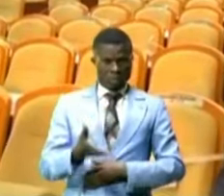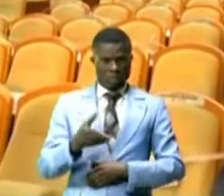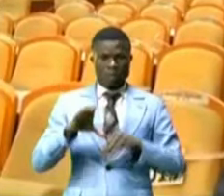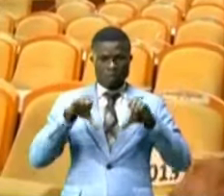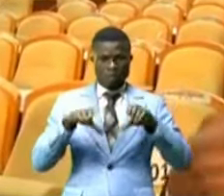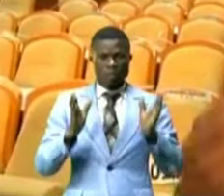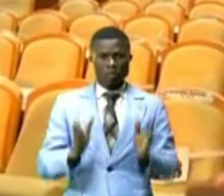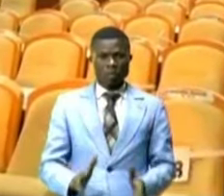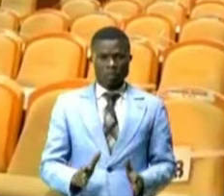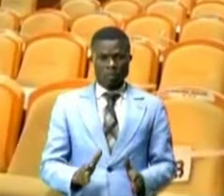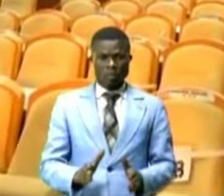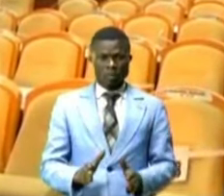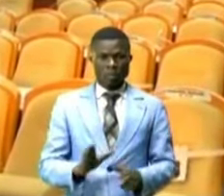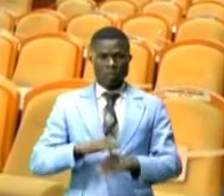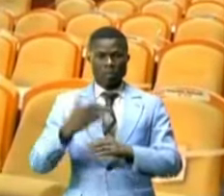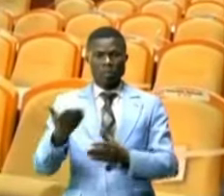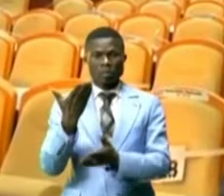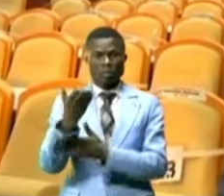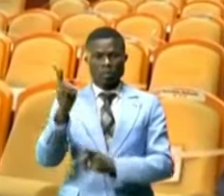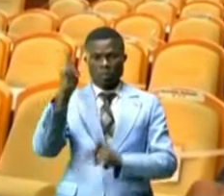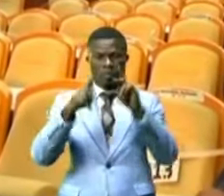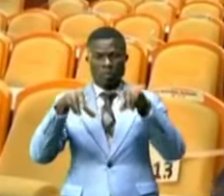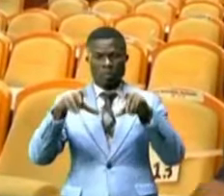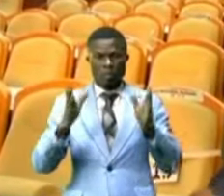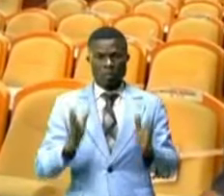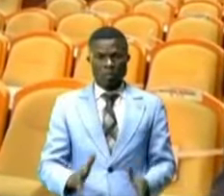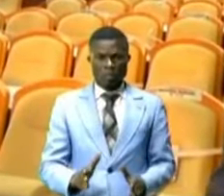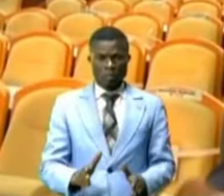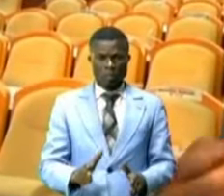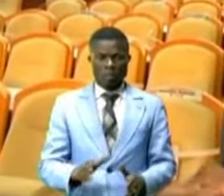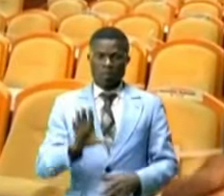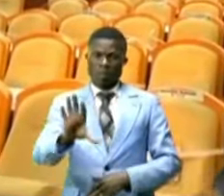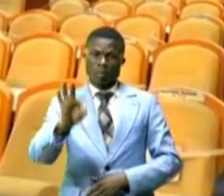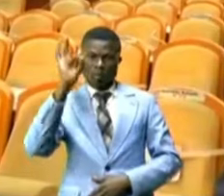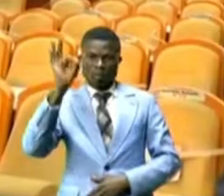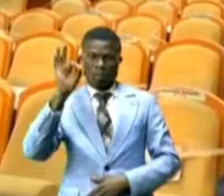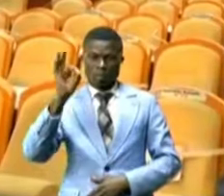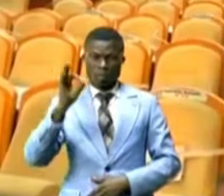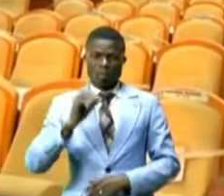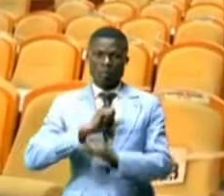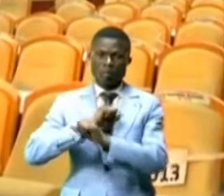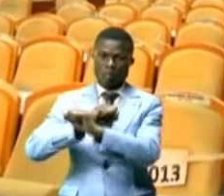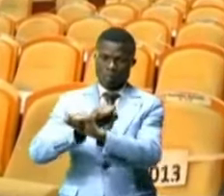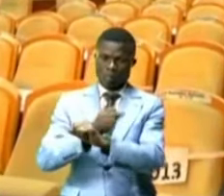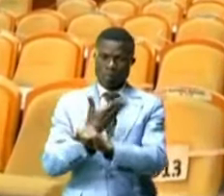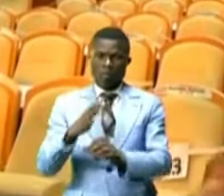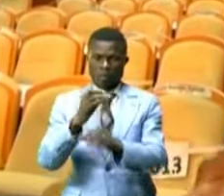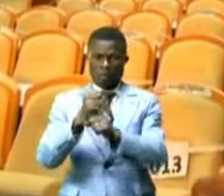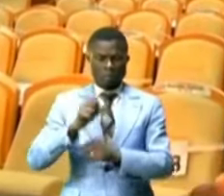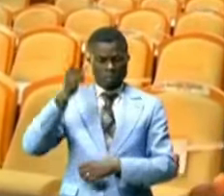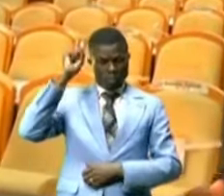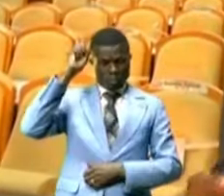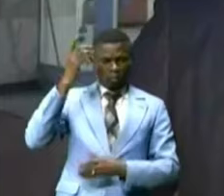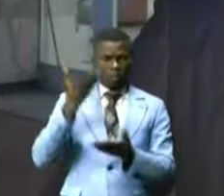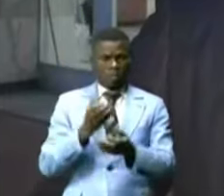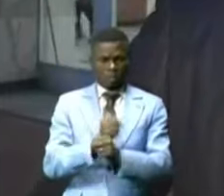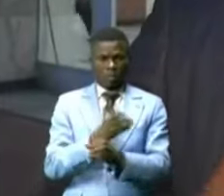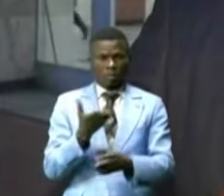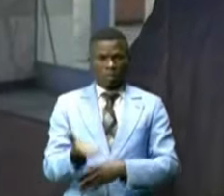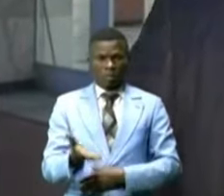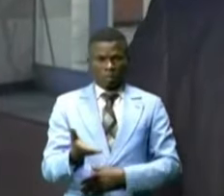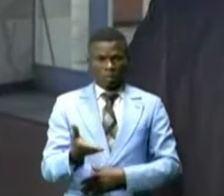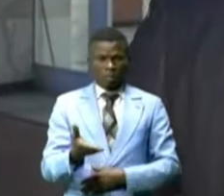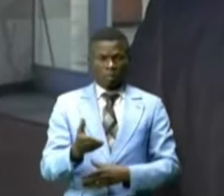Congolais, après cet appel citoyen, feront le choix de la consolidation des acquis qui sont déjà faits. Il a